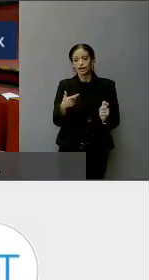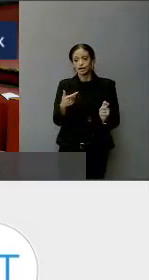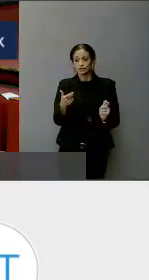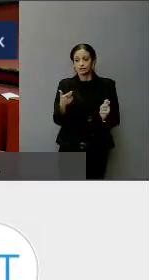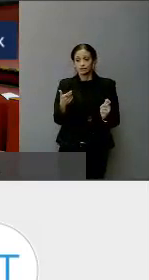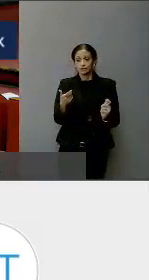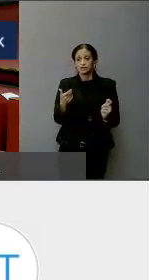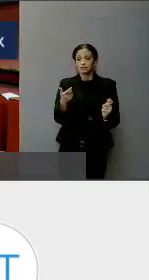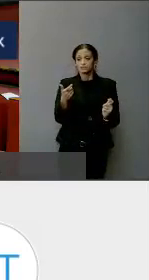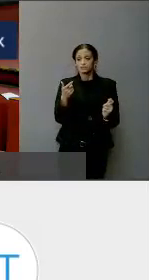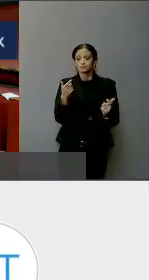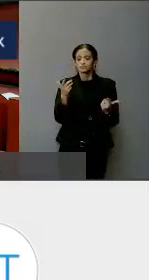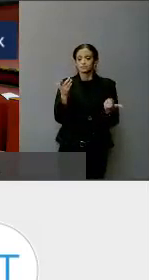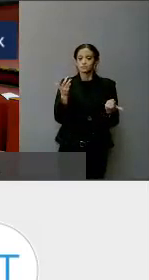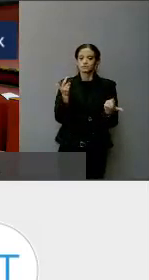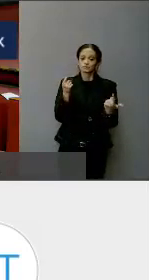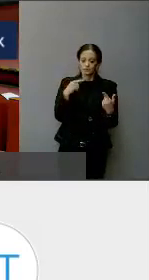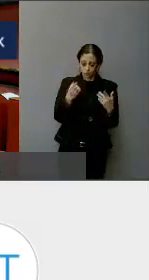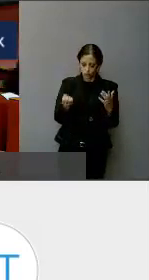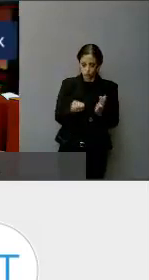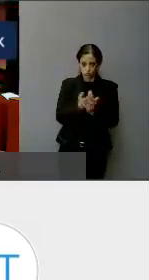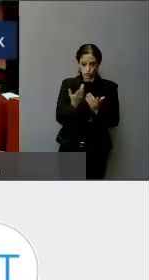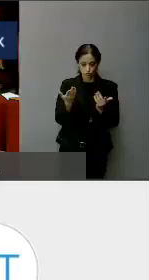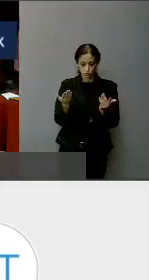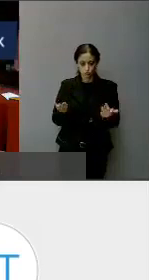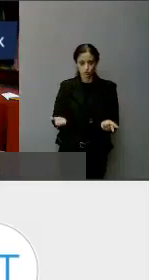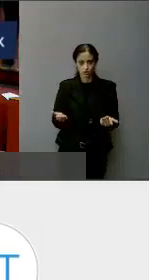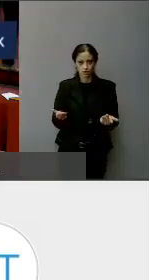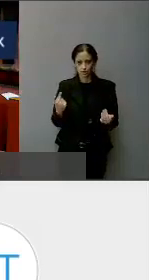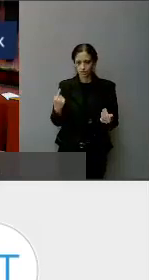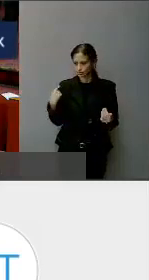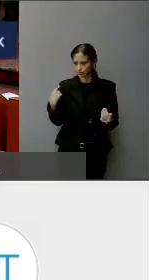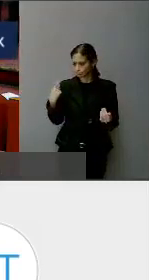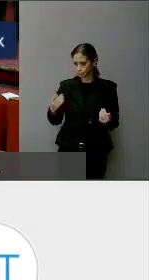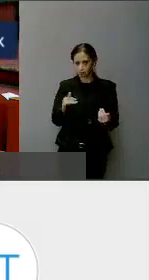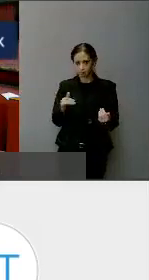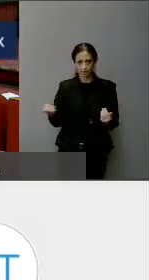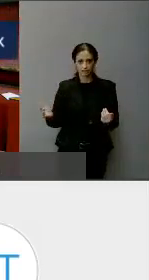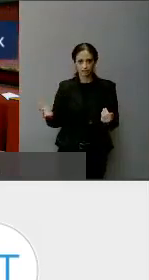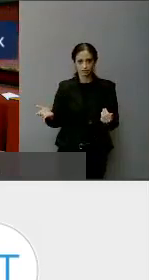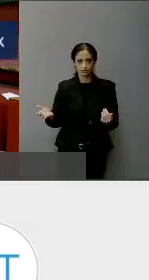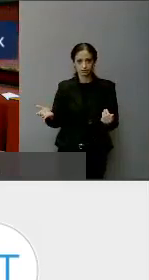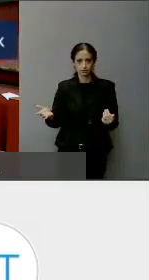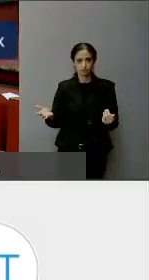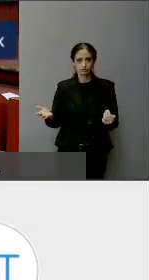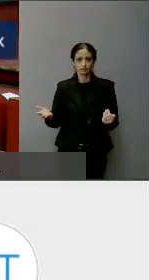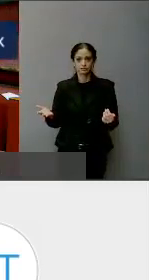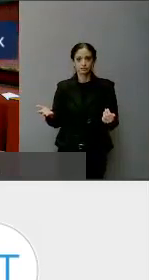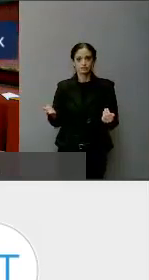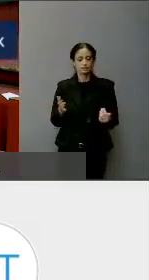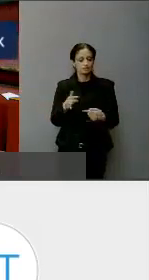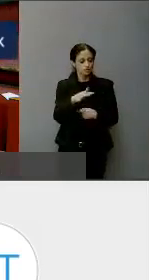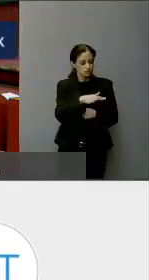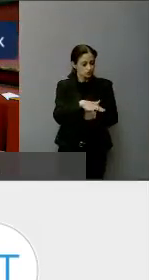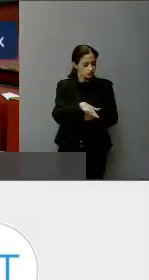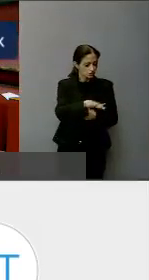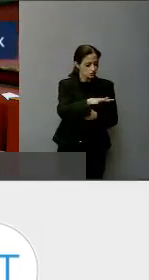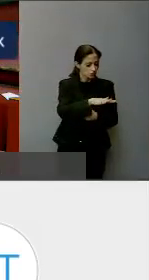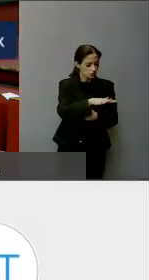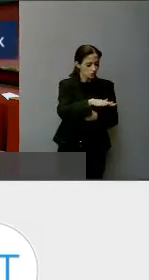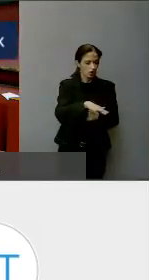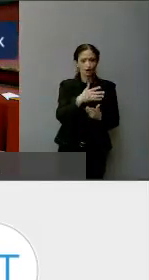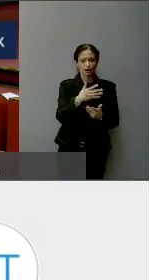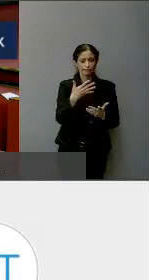quello che sta accadendo a qualcosa che non è mai accaduto su una zona e su aree così profondamente